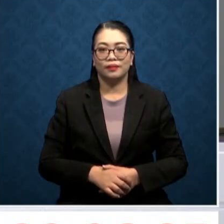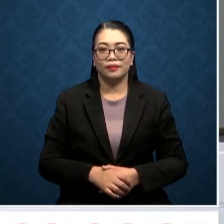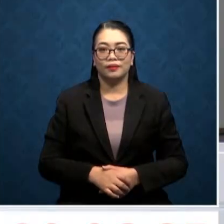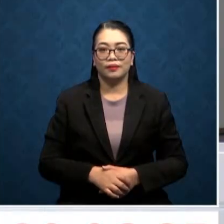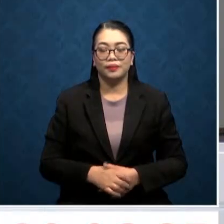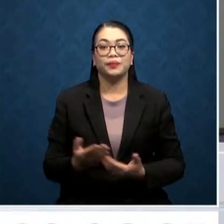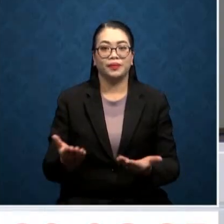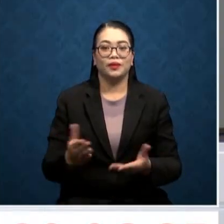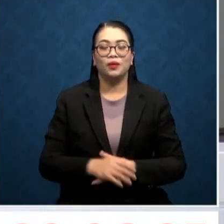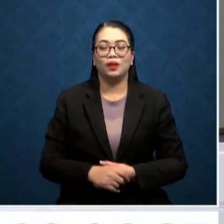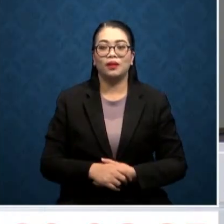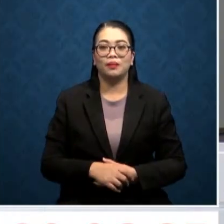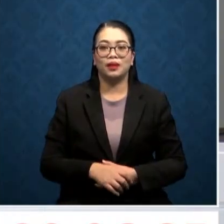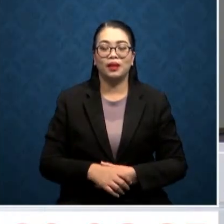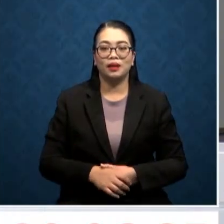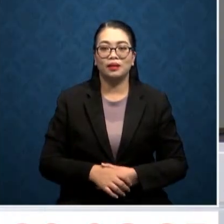เชิญครับเชิญเชิญครับเชิญครับ